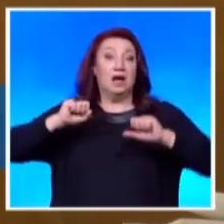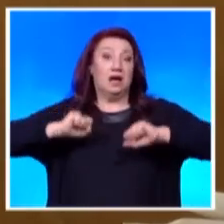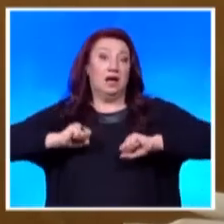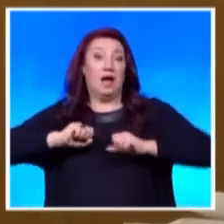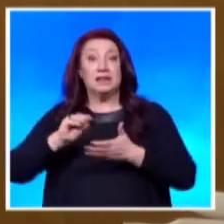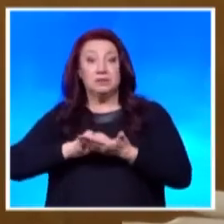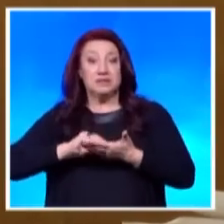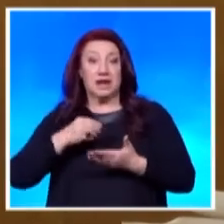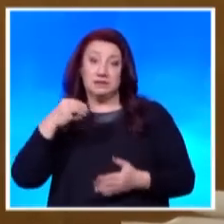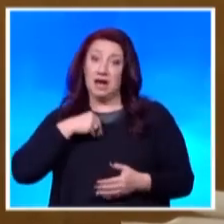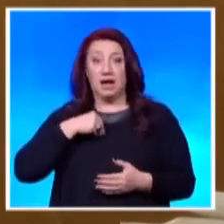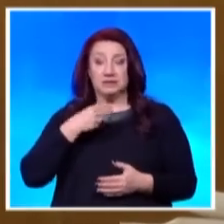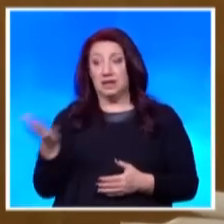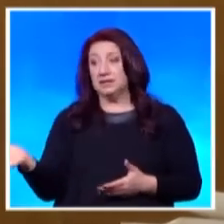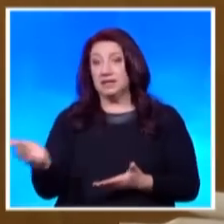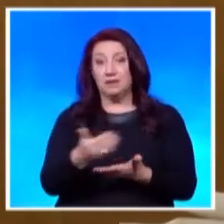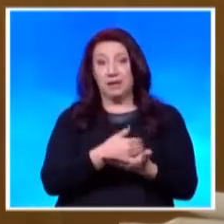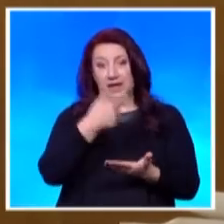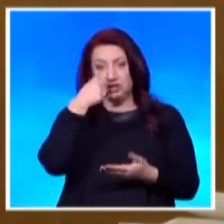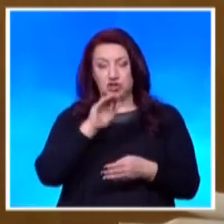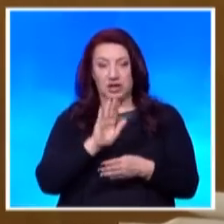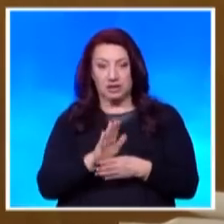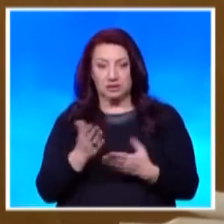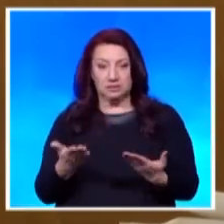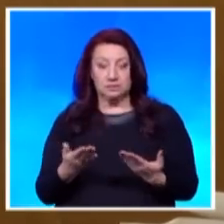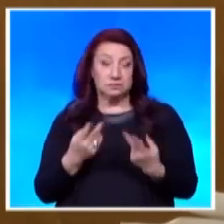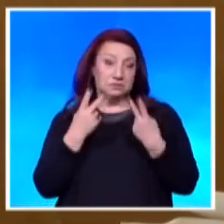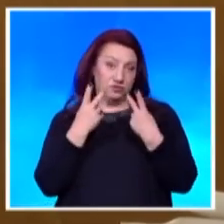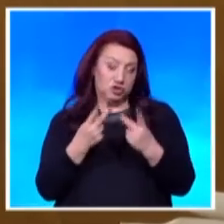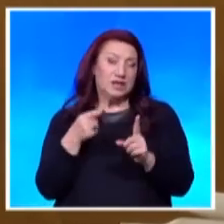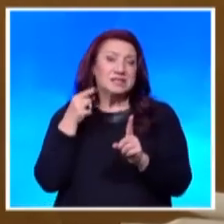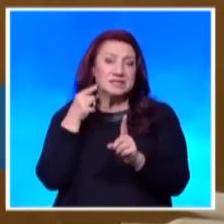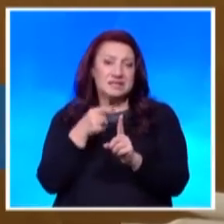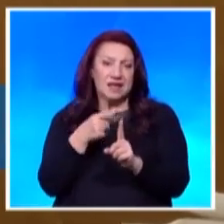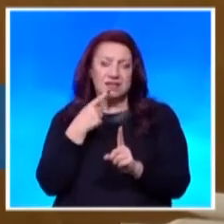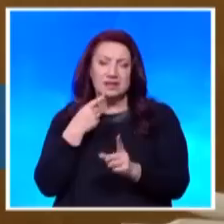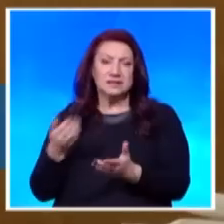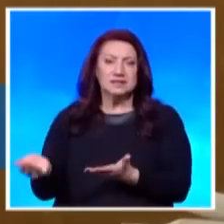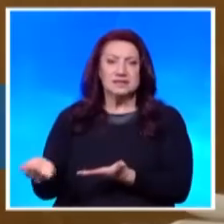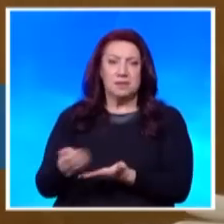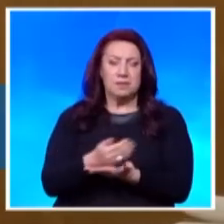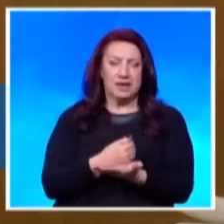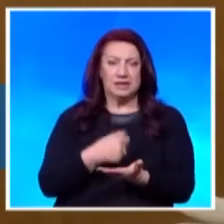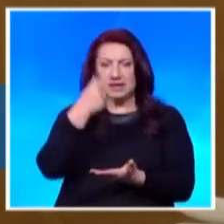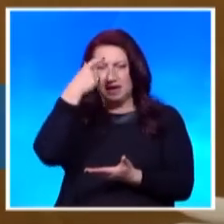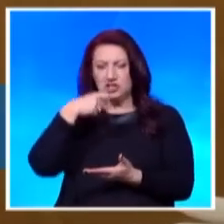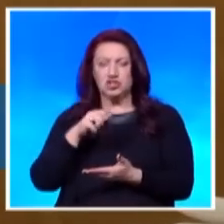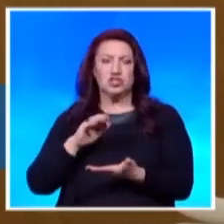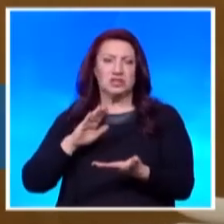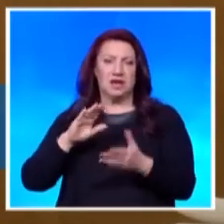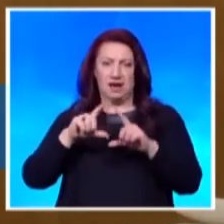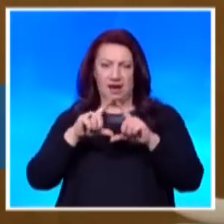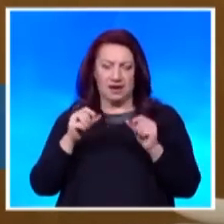Безспорно се установява, че целта за събиране на тези лични карти е подготовка на подписка